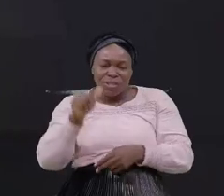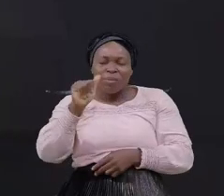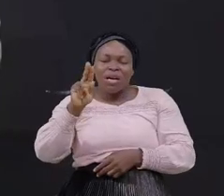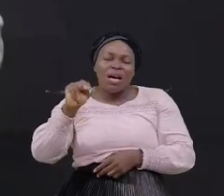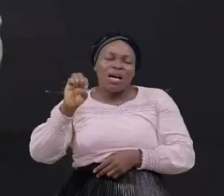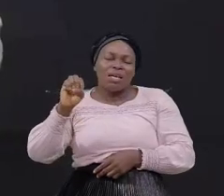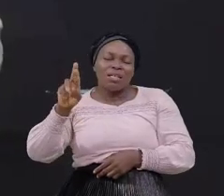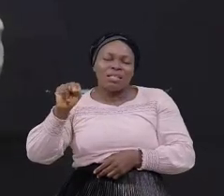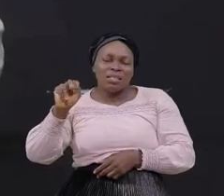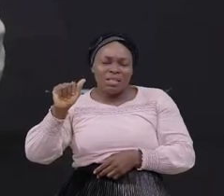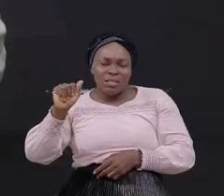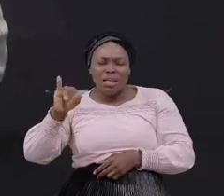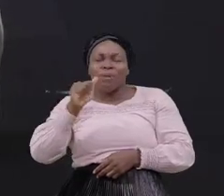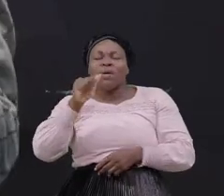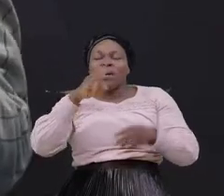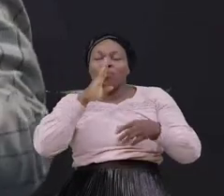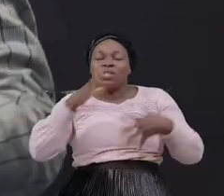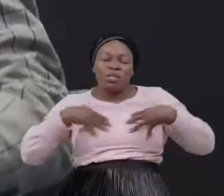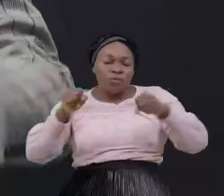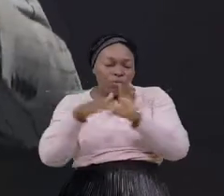l'hernie soit guérie au nom de Jésus.